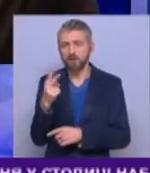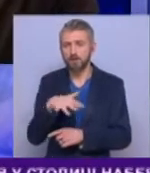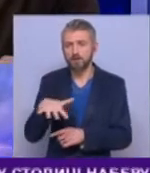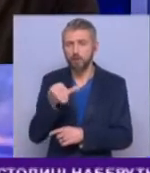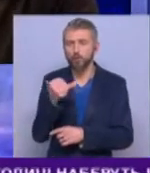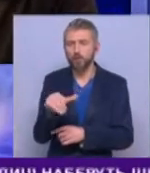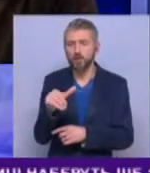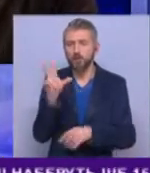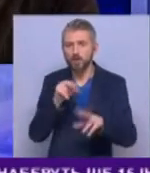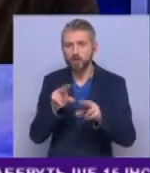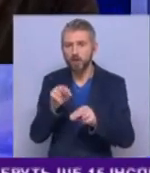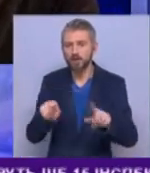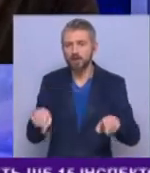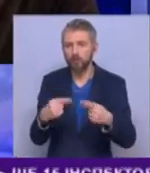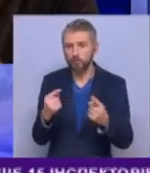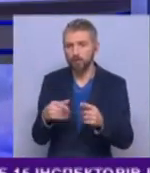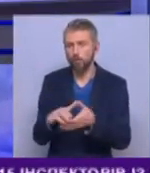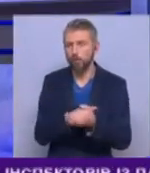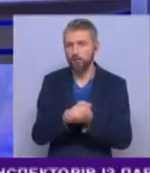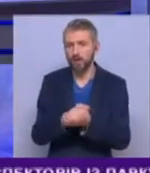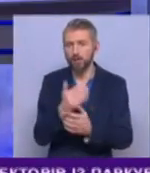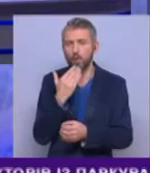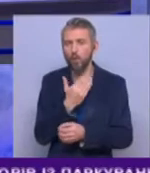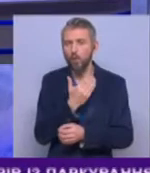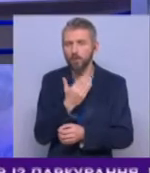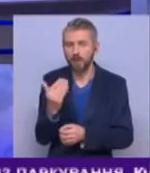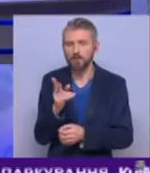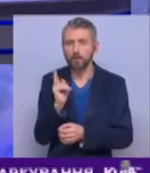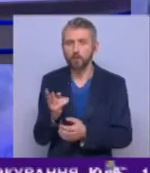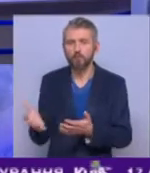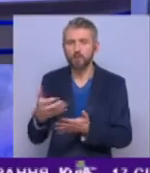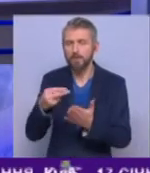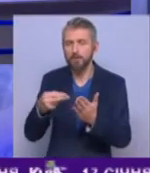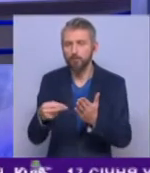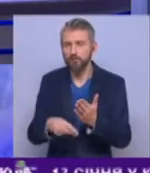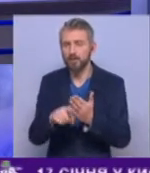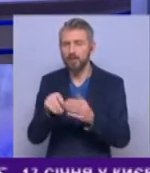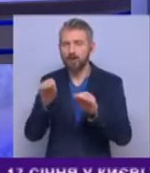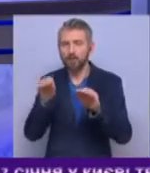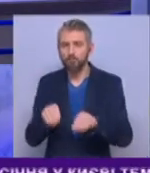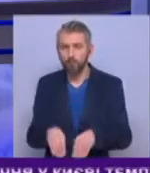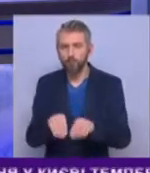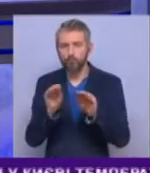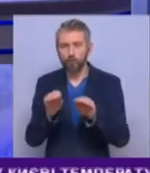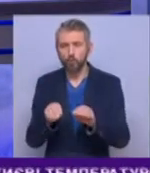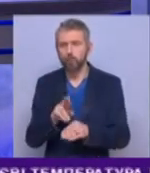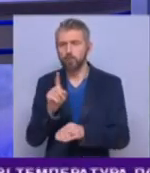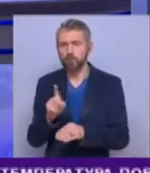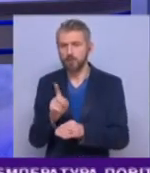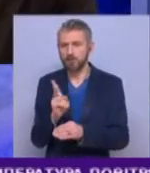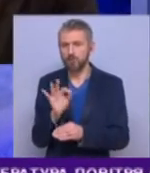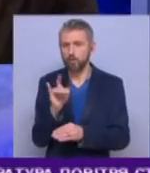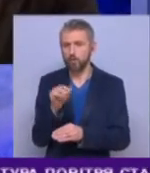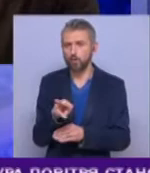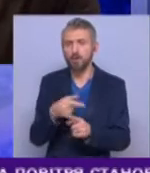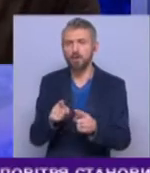у вас вже вважається створеним об'єднання. Останні, хто збирали підписи, заповнюють протокол без будь-яких кворумів.